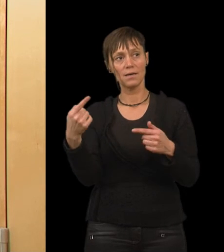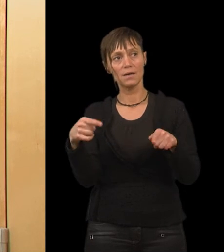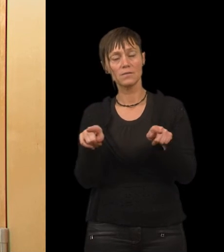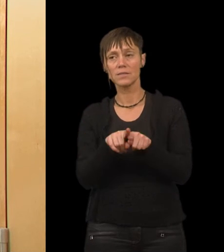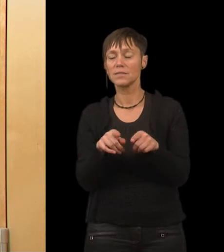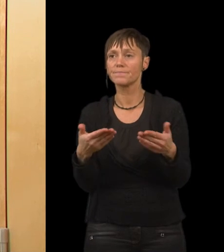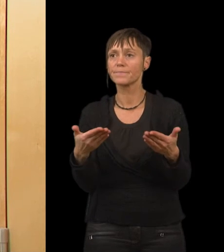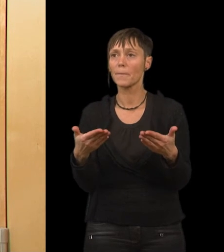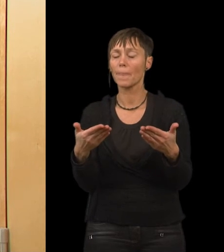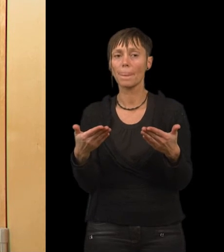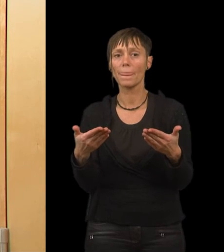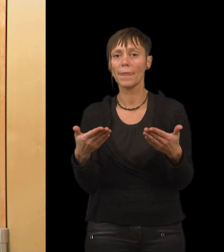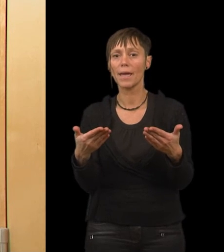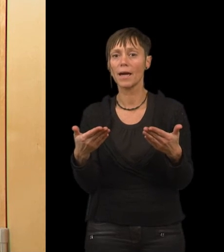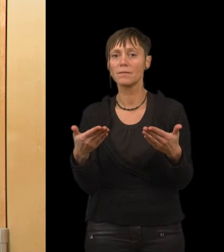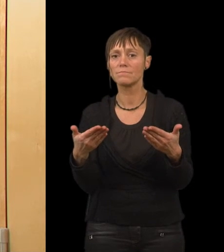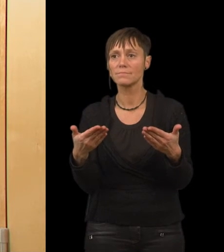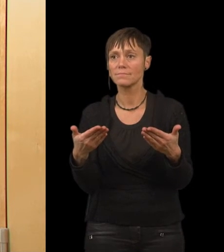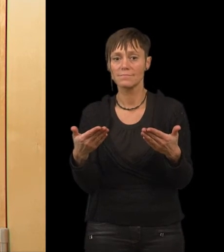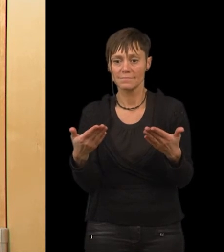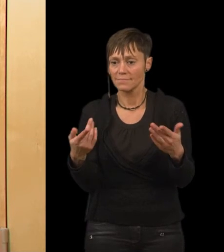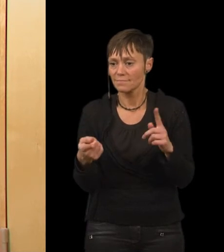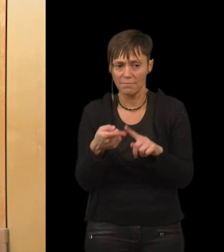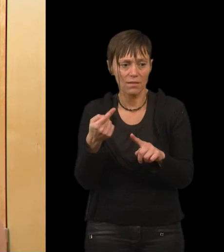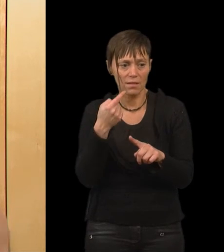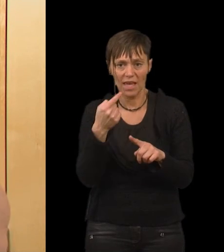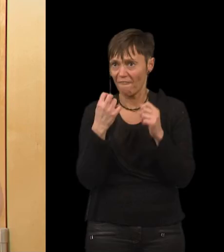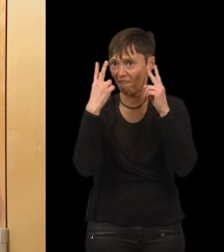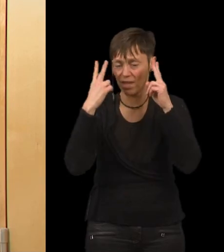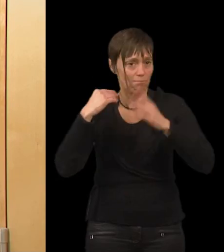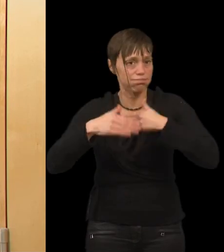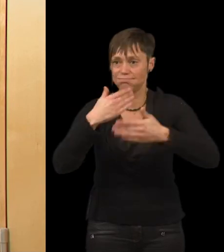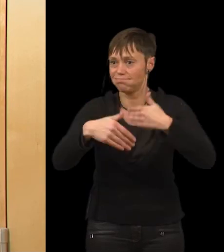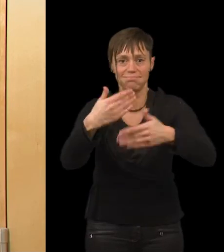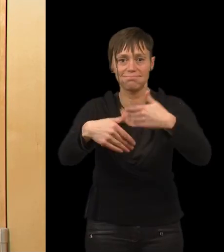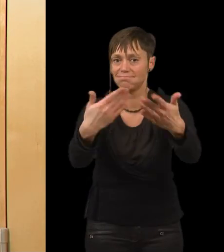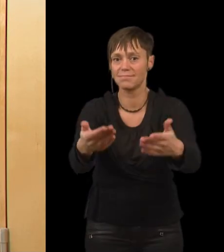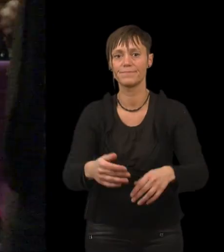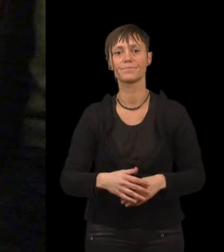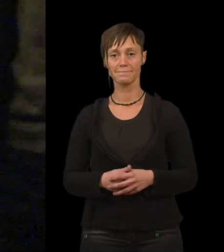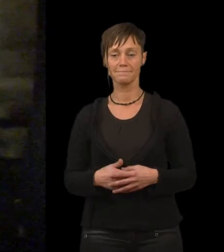on peut faire des choses, pas seulement avec les mains, mais aussi avec la tête.